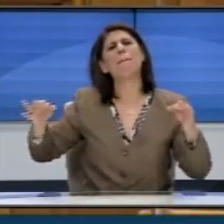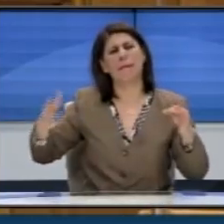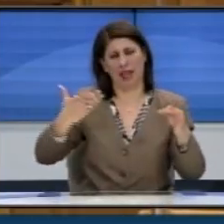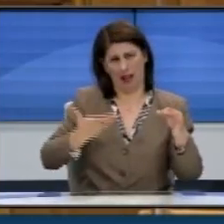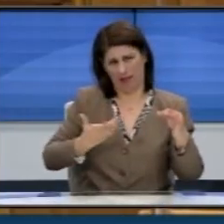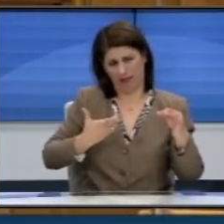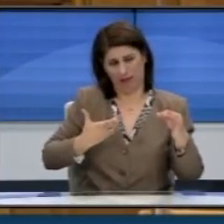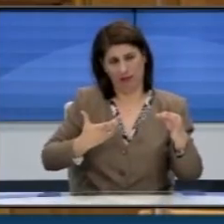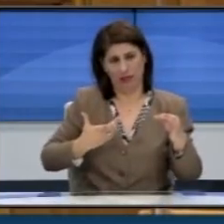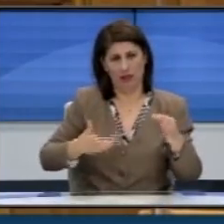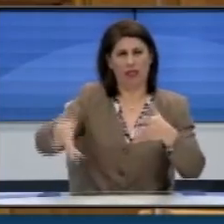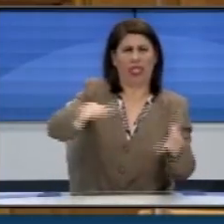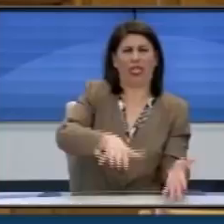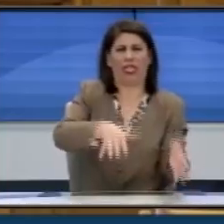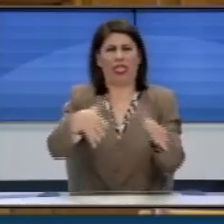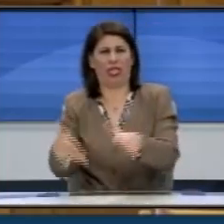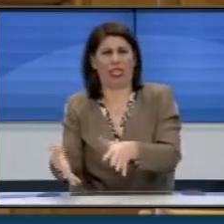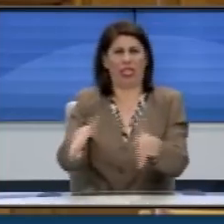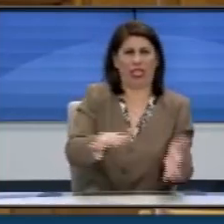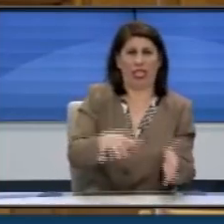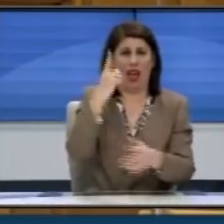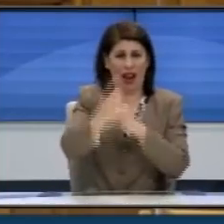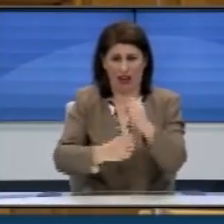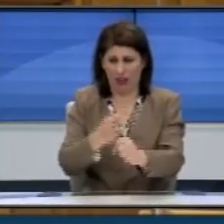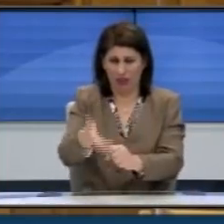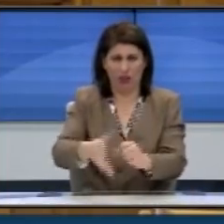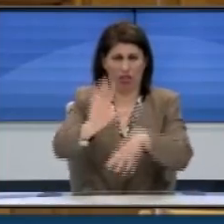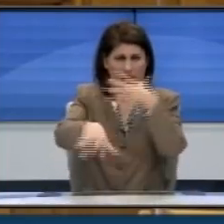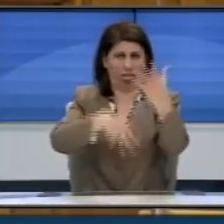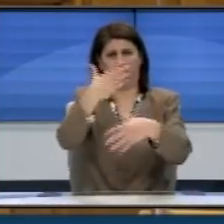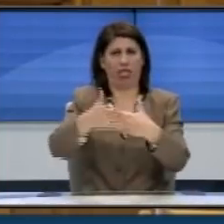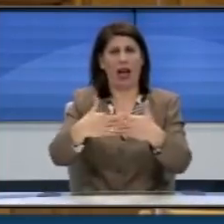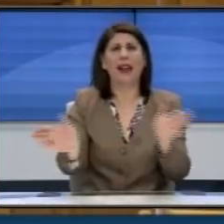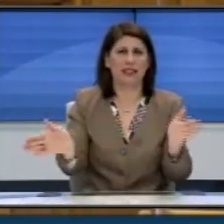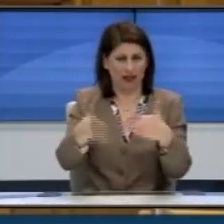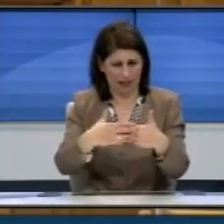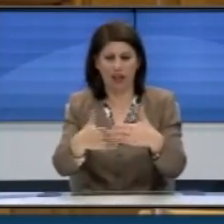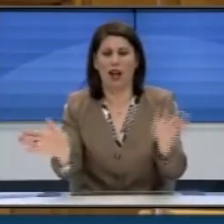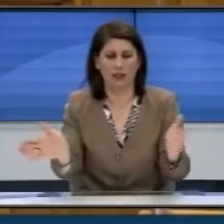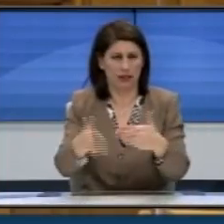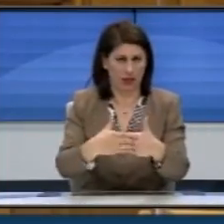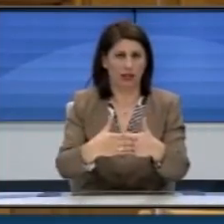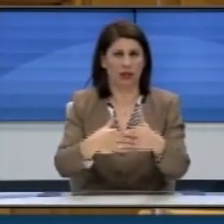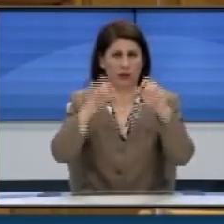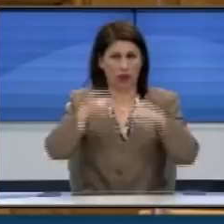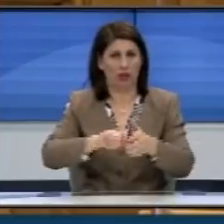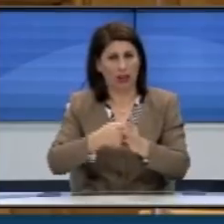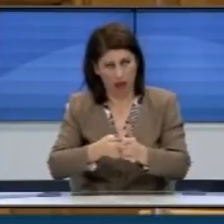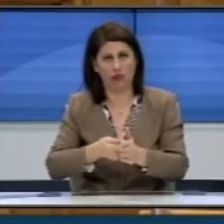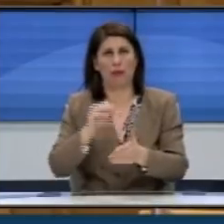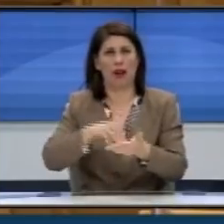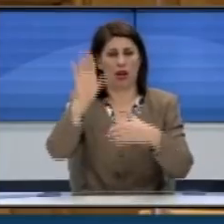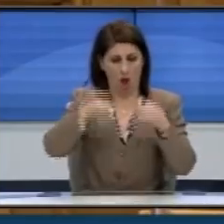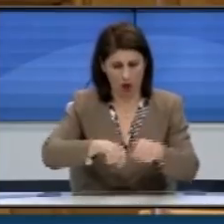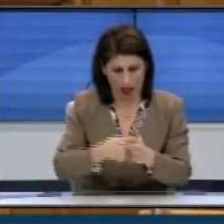σε αλλεπάλληλες παλινοδίες, οδηγείται ένα χρόνο τώρα σε αυτό το αλαλούμ, στο άνοιξε κλείσε, με το lockdown πάνω στο